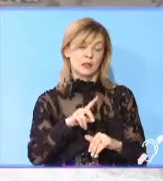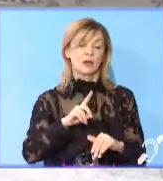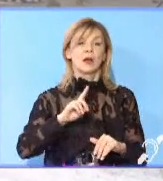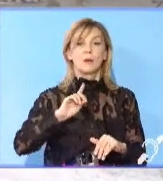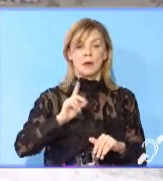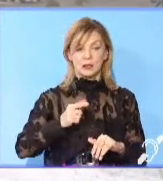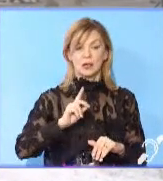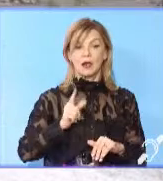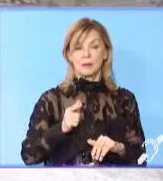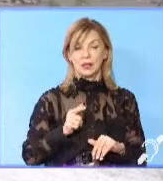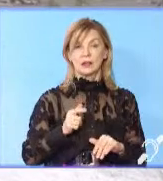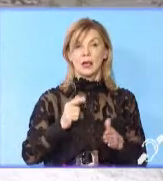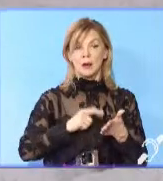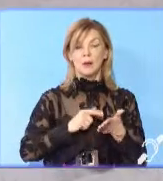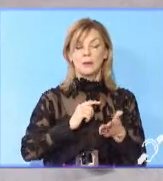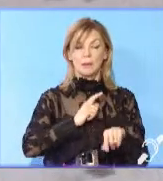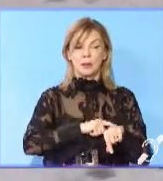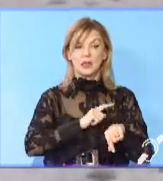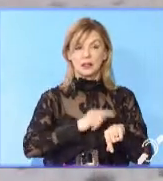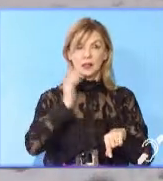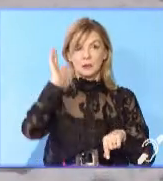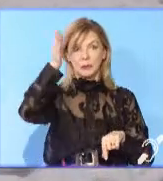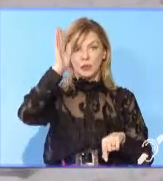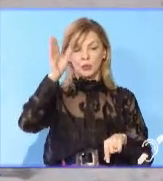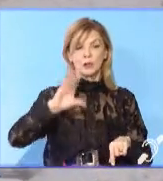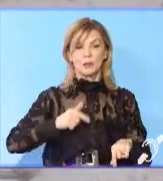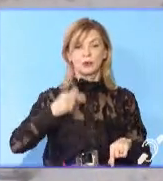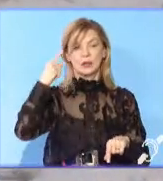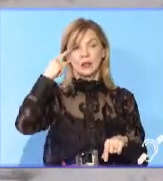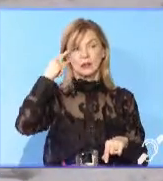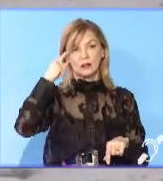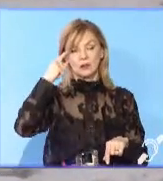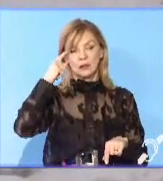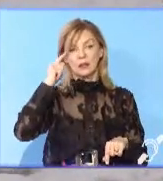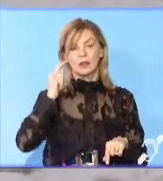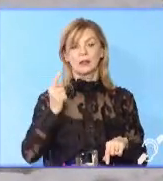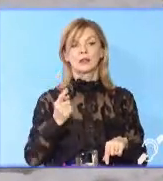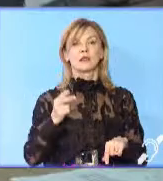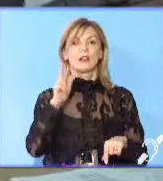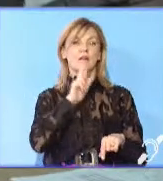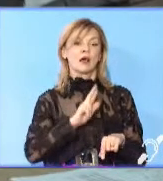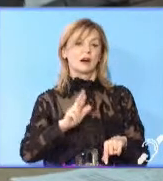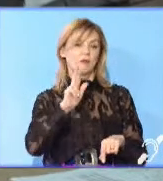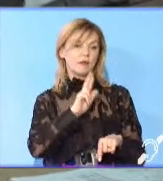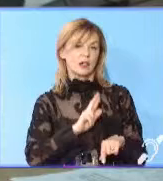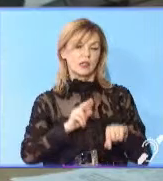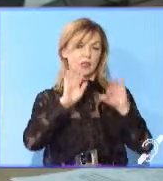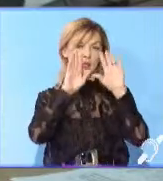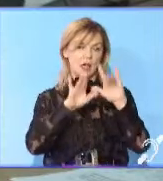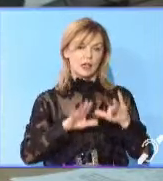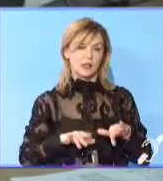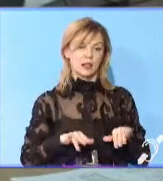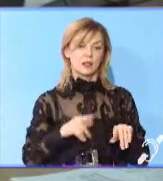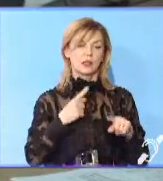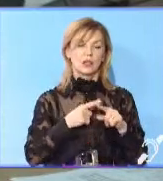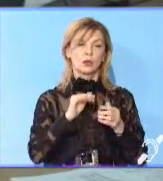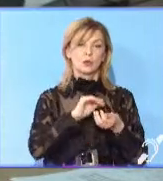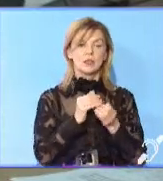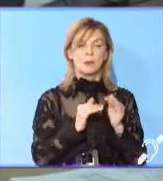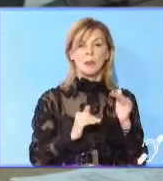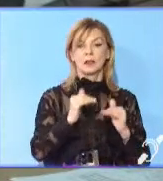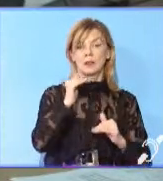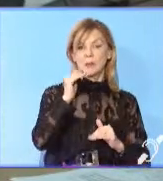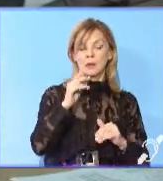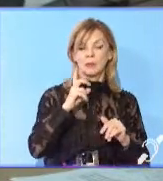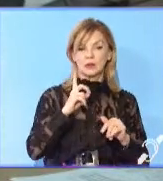Bineînțeles că pe termen lung ne putem gândi că vom reveni la ierni poate cu zăpadă,